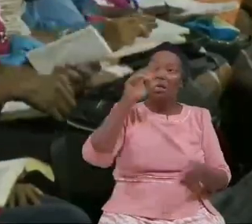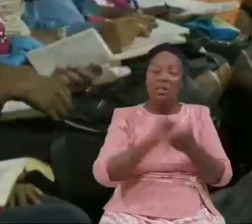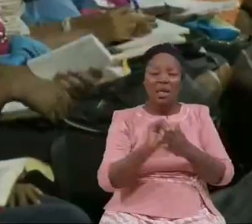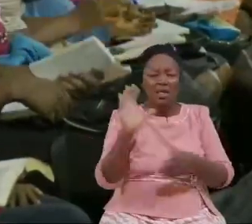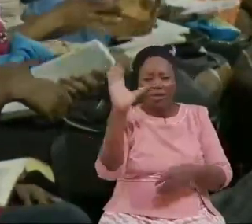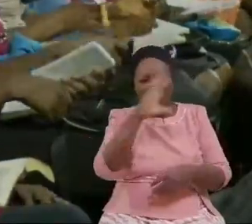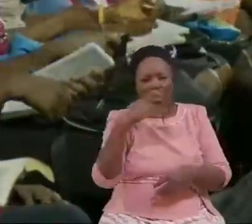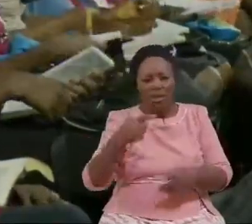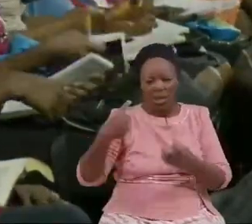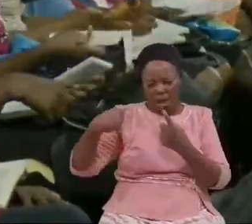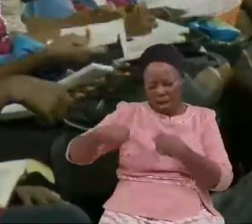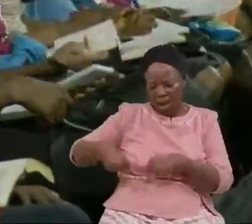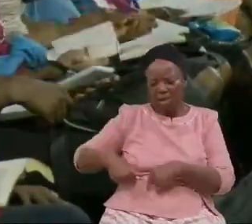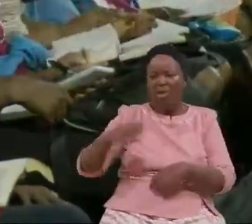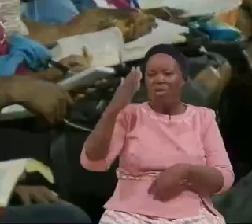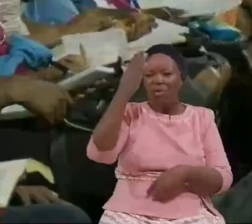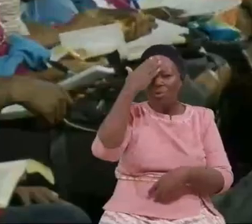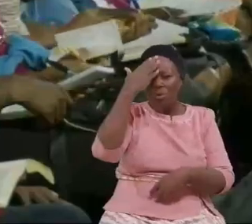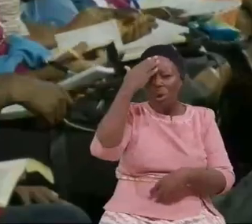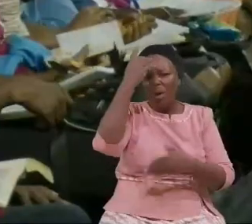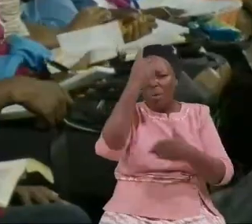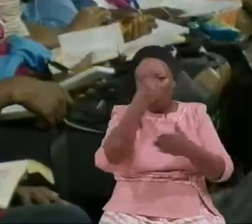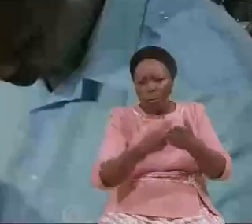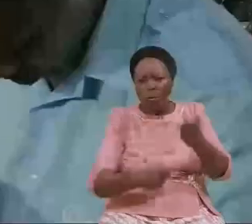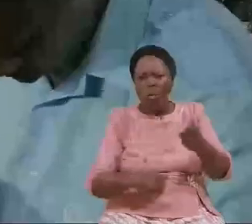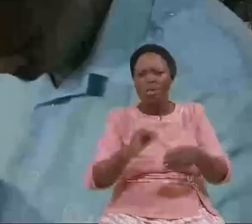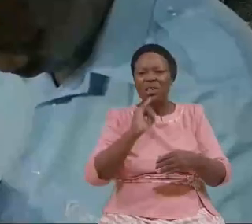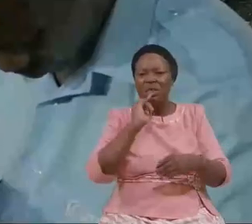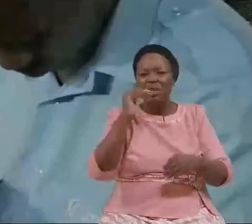quelle est la pensée de l'esprit